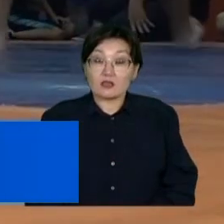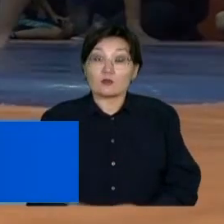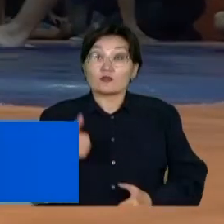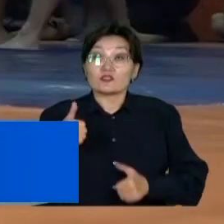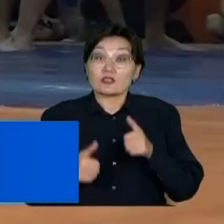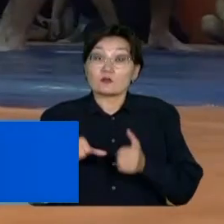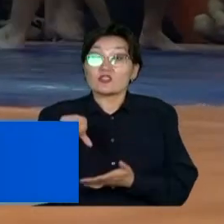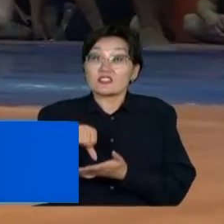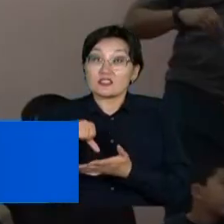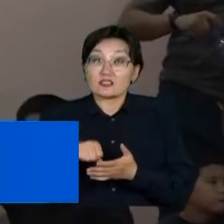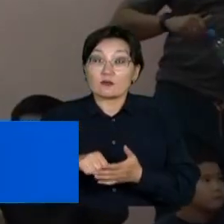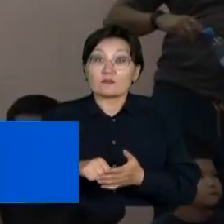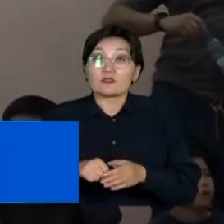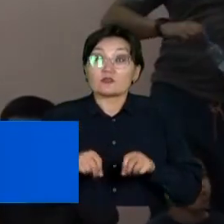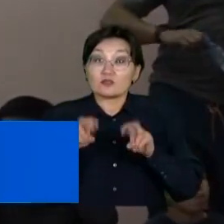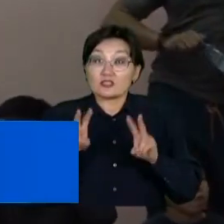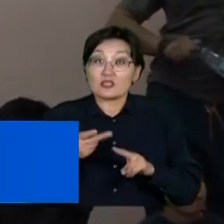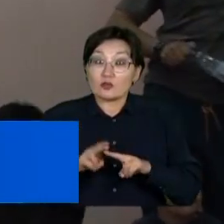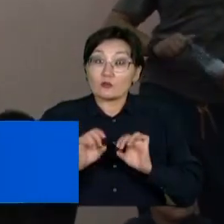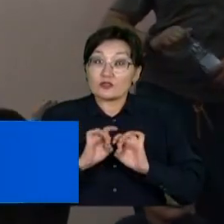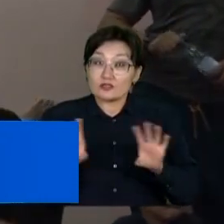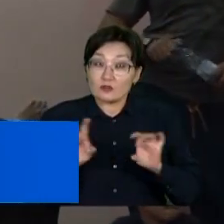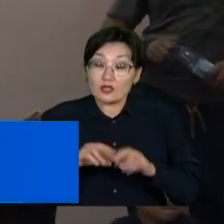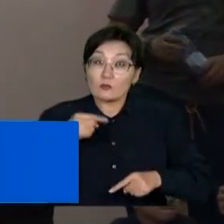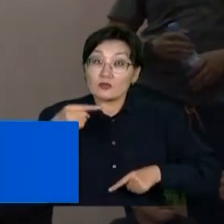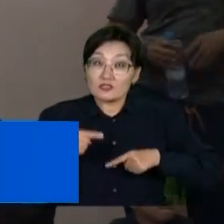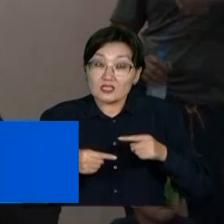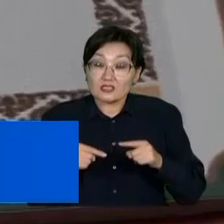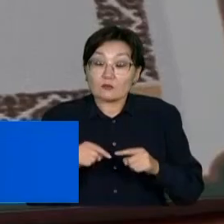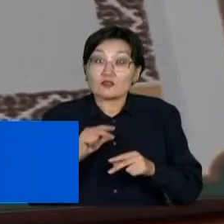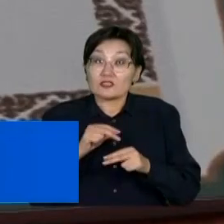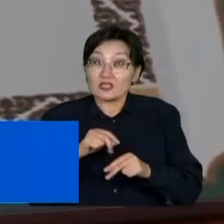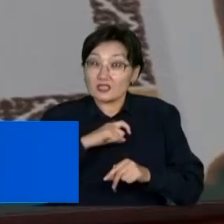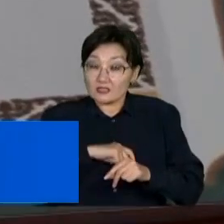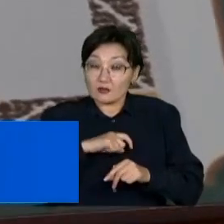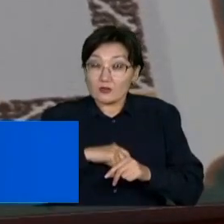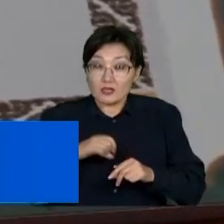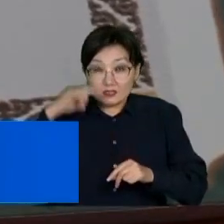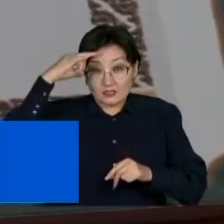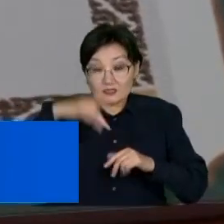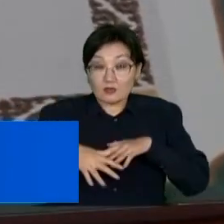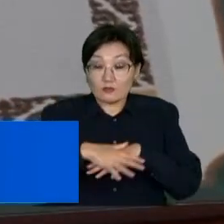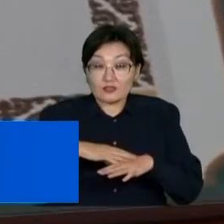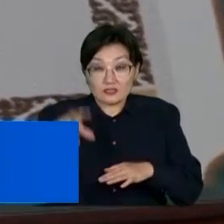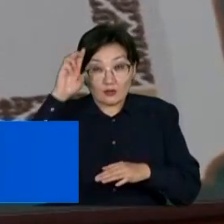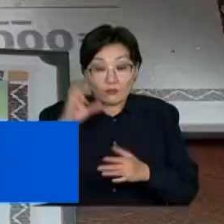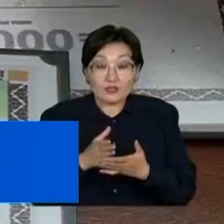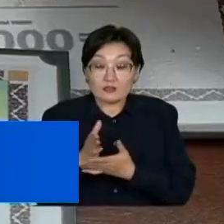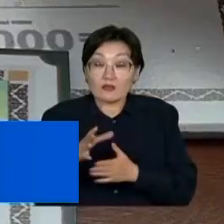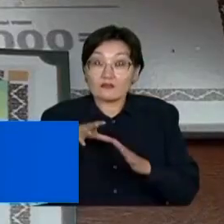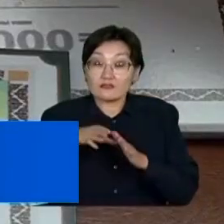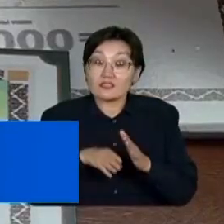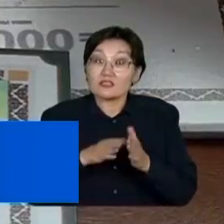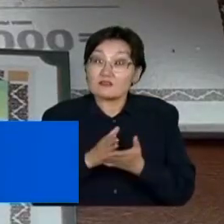турнире присутствовали и теологи, которые разъясняли о традиционных ценностях казахского народа и государственной политике в сфере